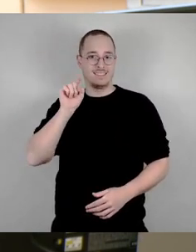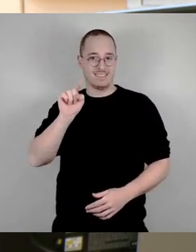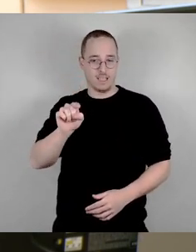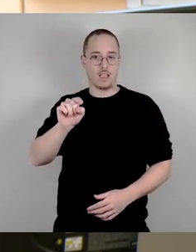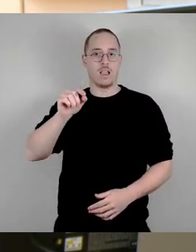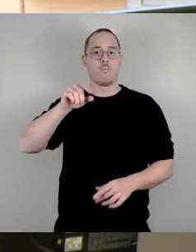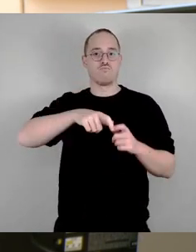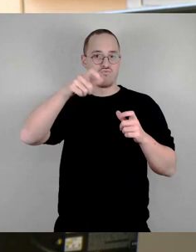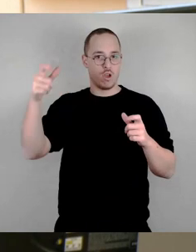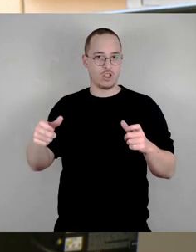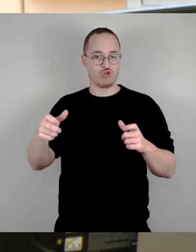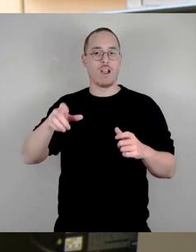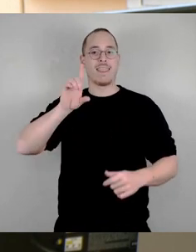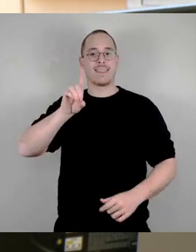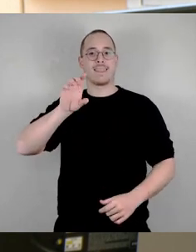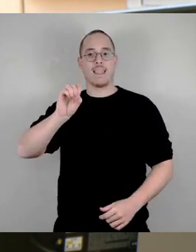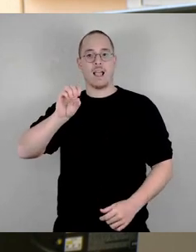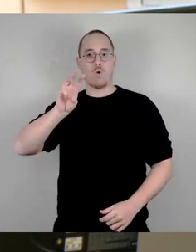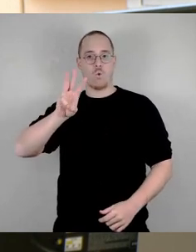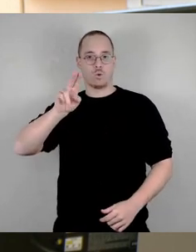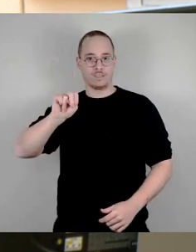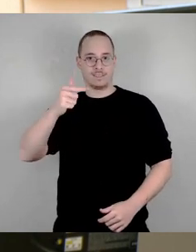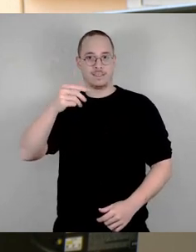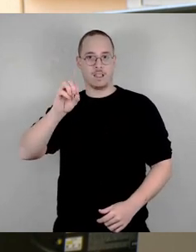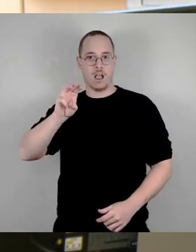Skatesport frönen, sicher dort eine tolle Heimat finden